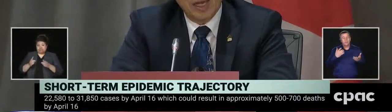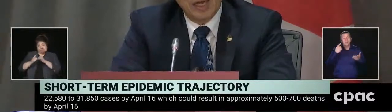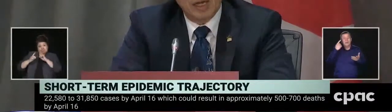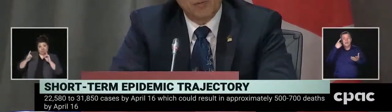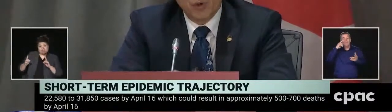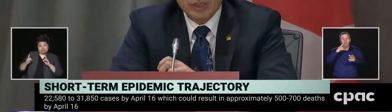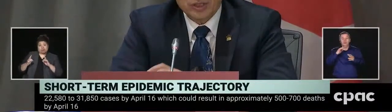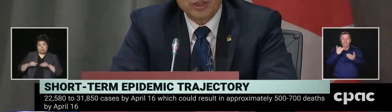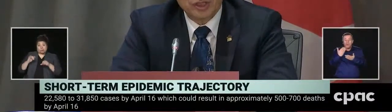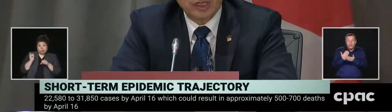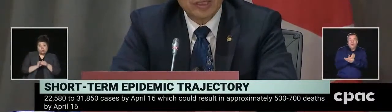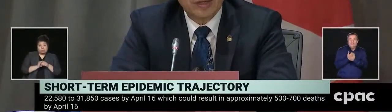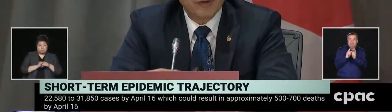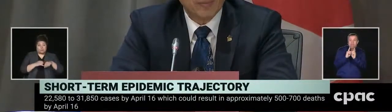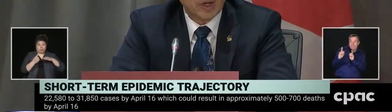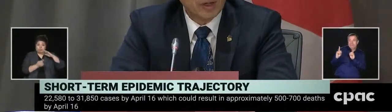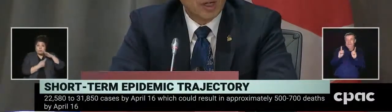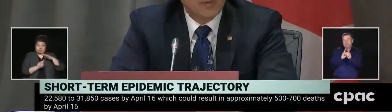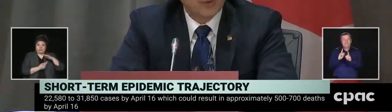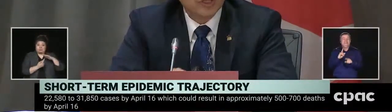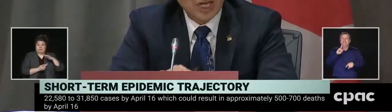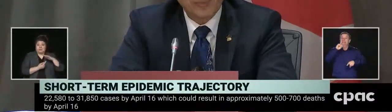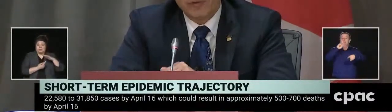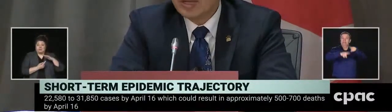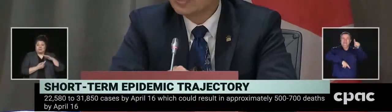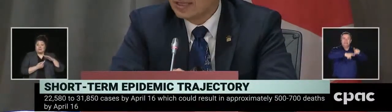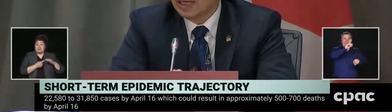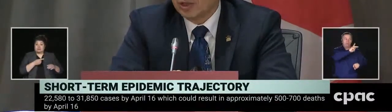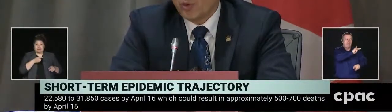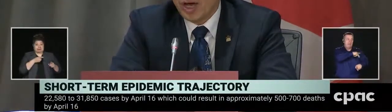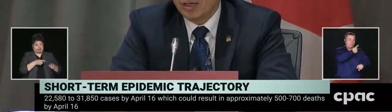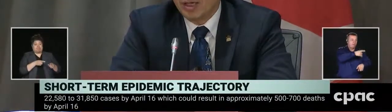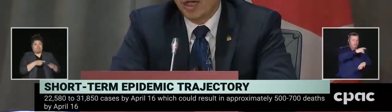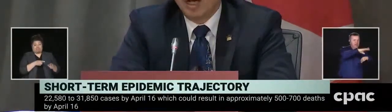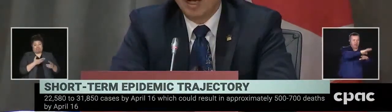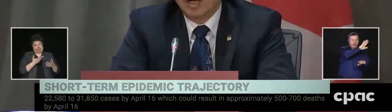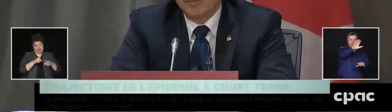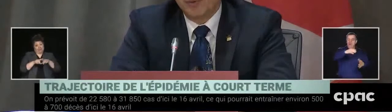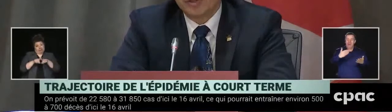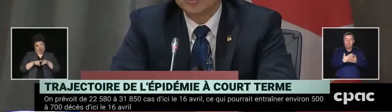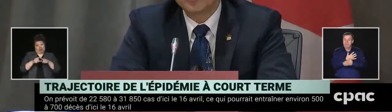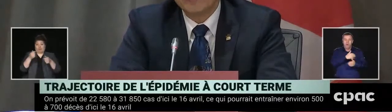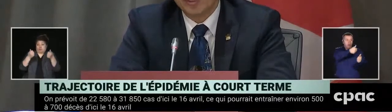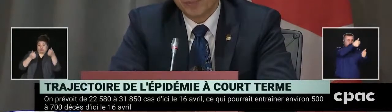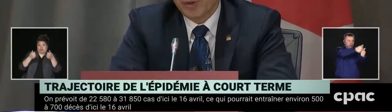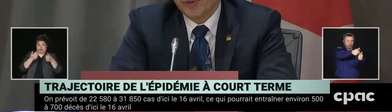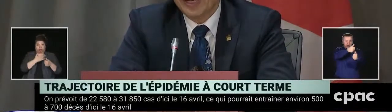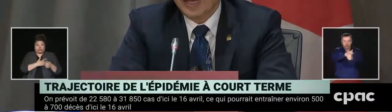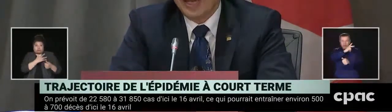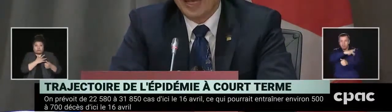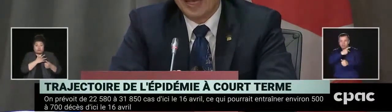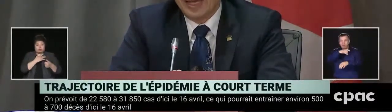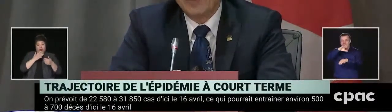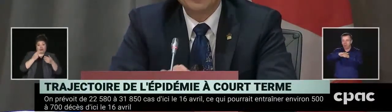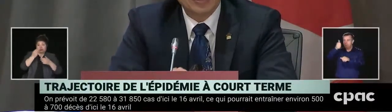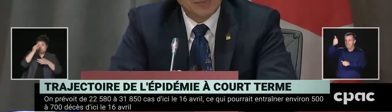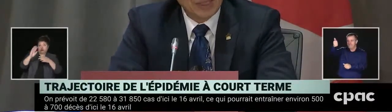territoire. Et moi, je dis que c'est vraiment pour chaque province et territoire pour suivre leur